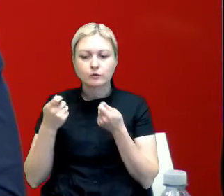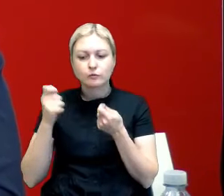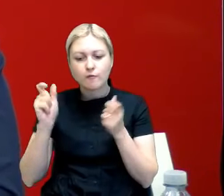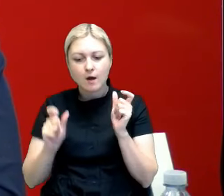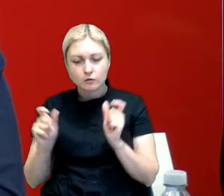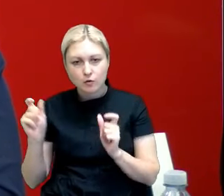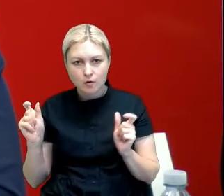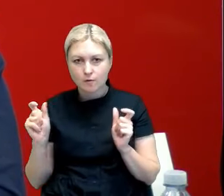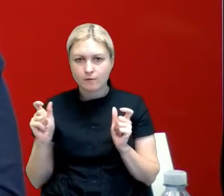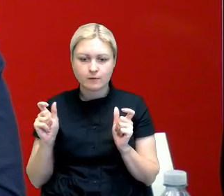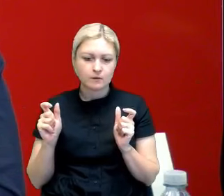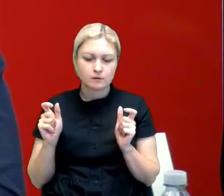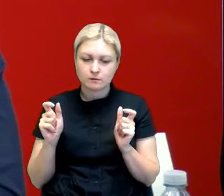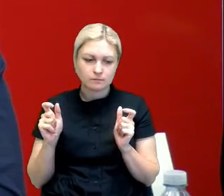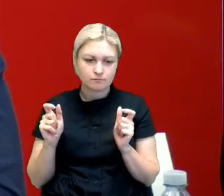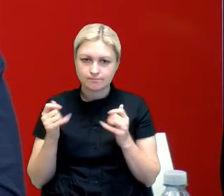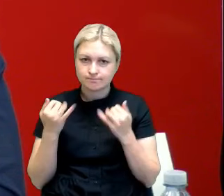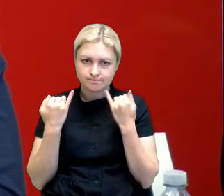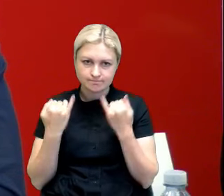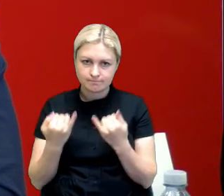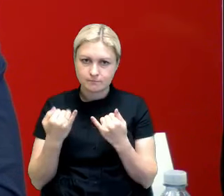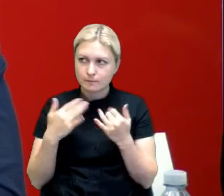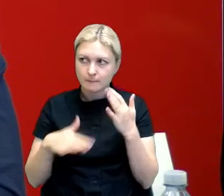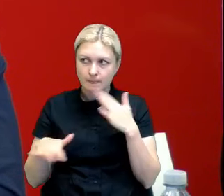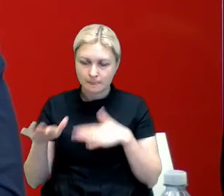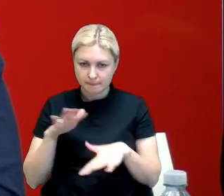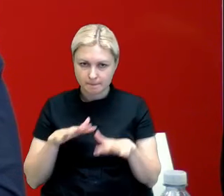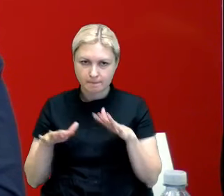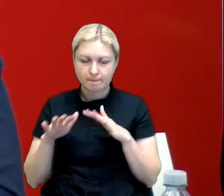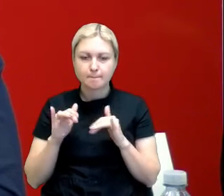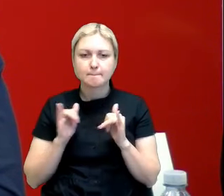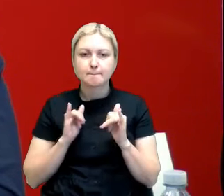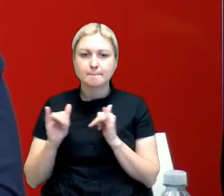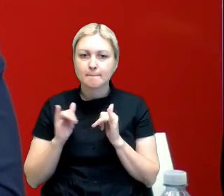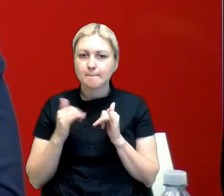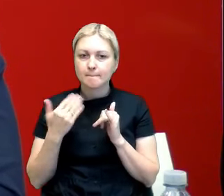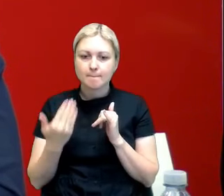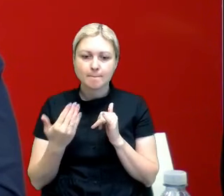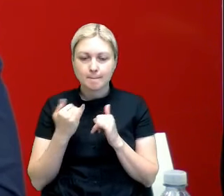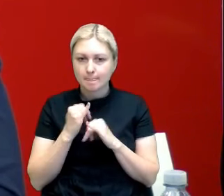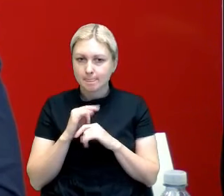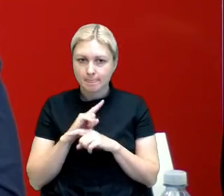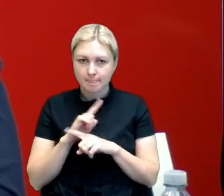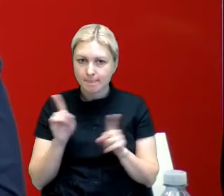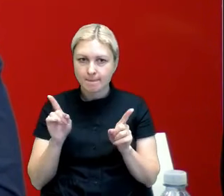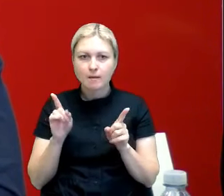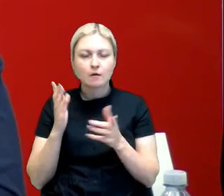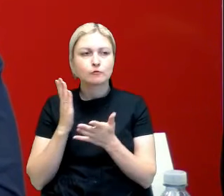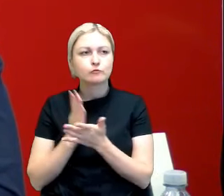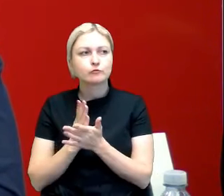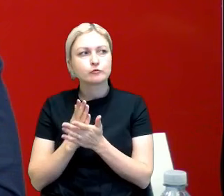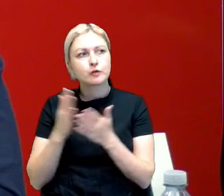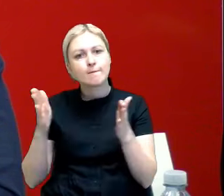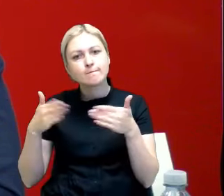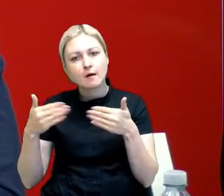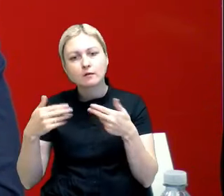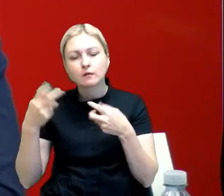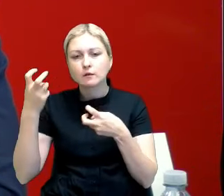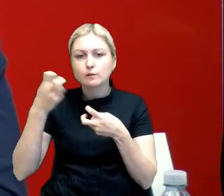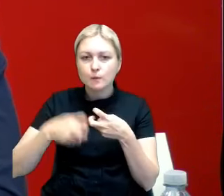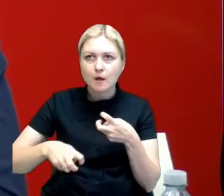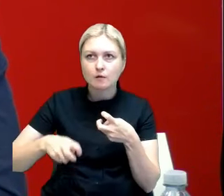yra nepriimtina ir ir jeigu ten sugedo vieni arba kiti vartai arba operatoriui ten įvyko kažkokia